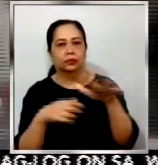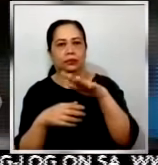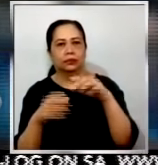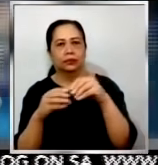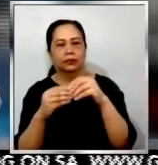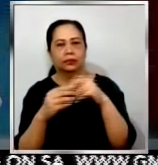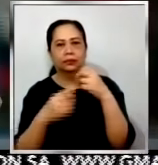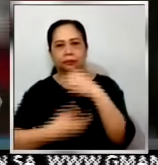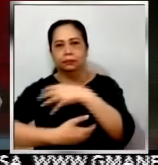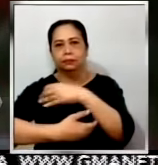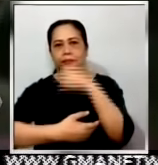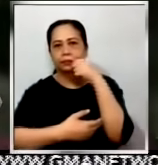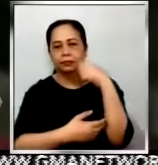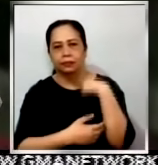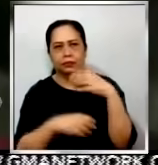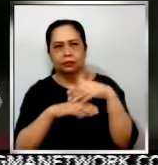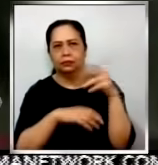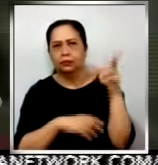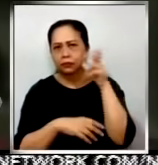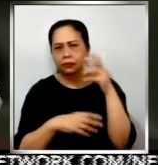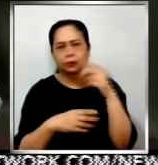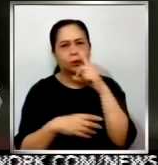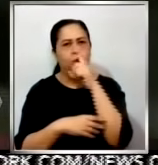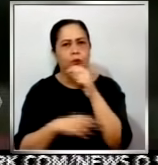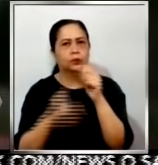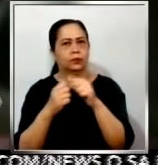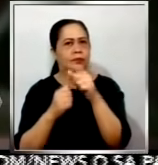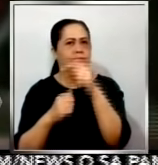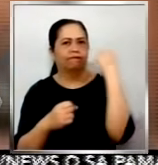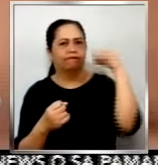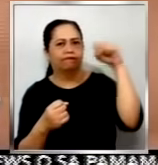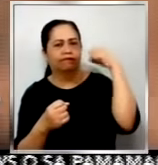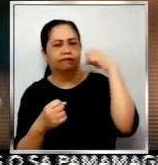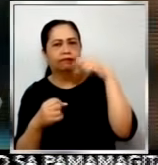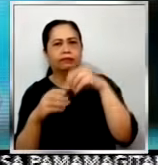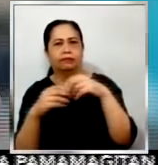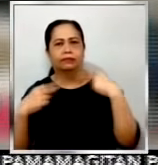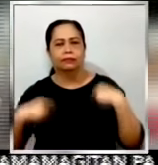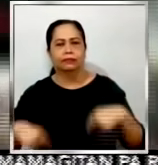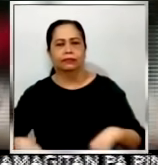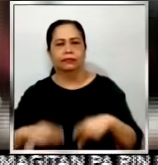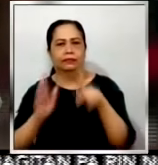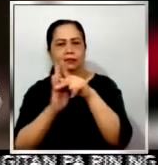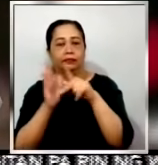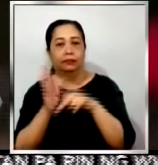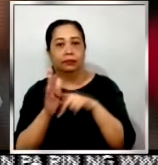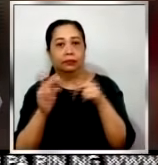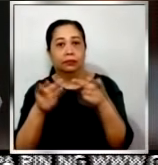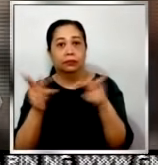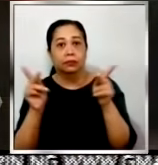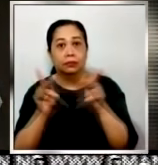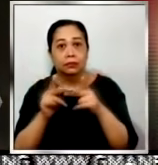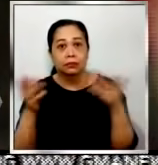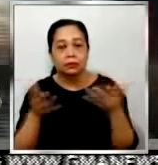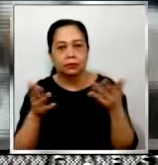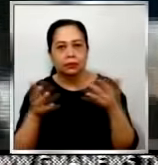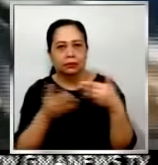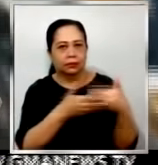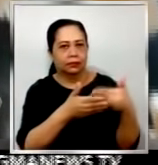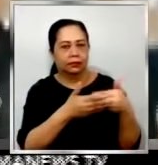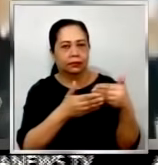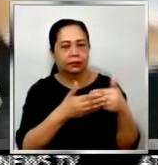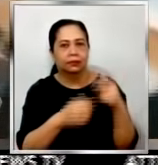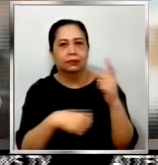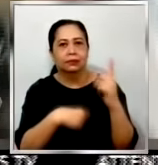matapos makatanggap ng sumbong na may paglabag dito sa health protocols. Ang venue ng reception sa tabi ng mga nicho sa loob